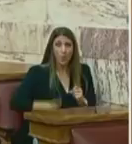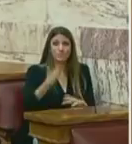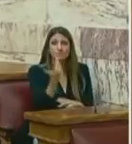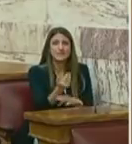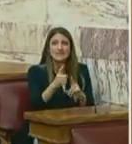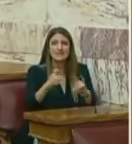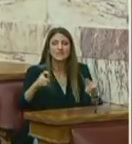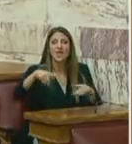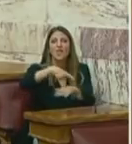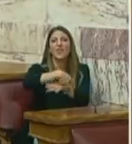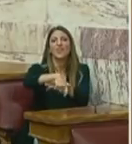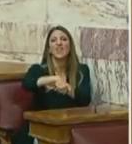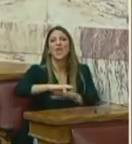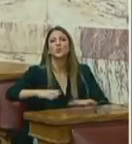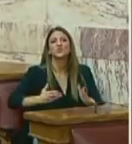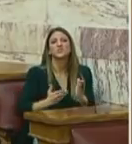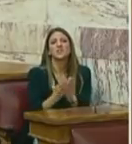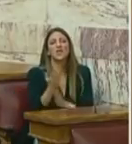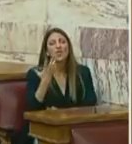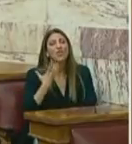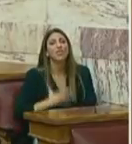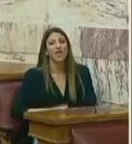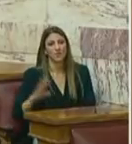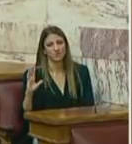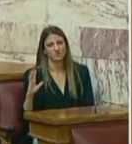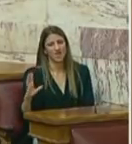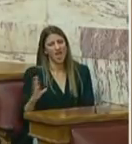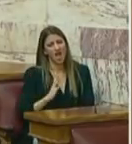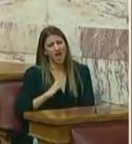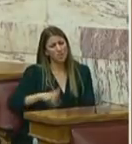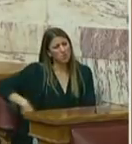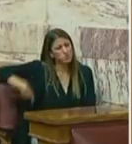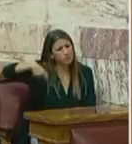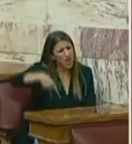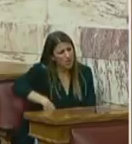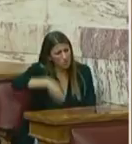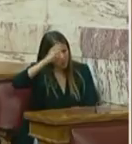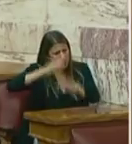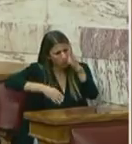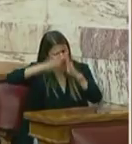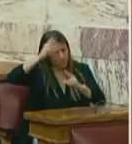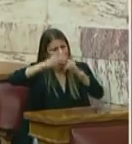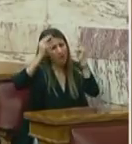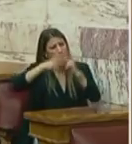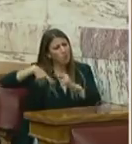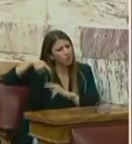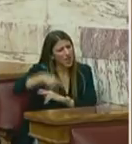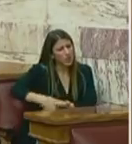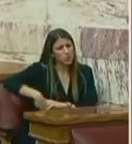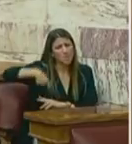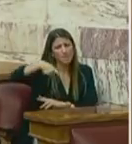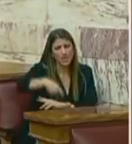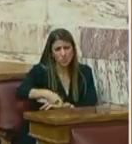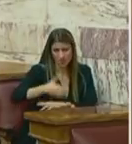Διότι οι Ελληνίδες και οι Έλληνες πλήρωσαν πολύ ακριβά τις αμαρτίες του παρελθόντος, αμαρτίες που δεν ήταν δικές